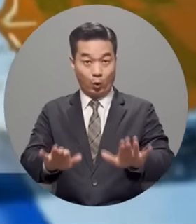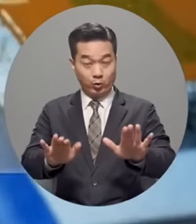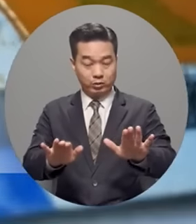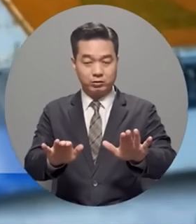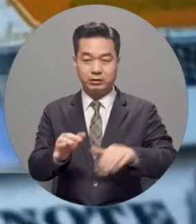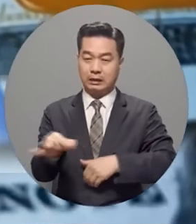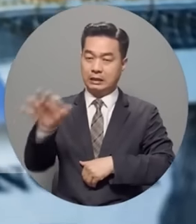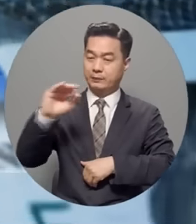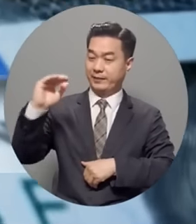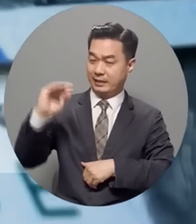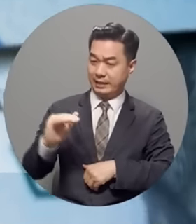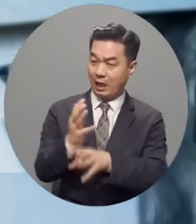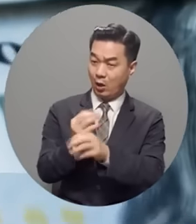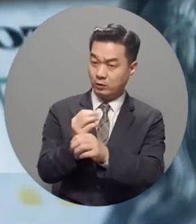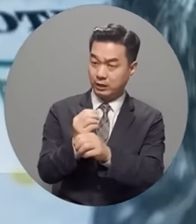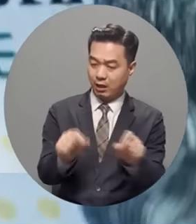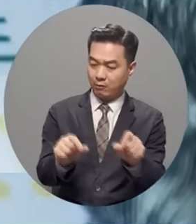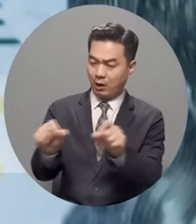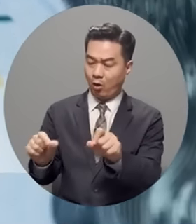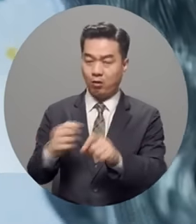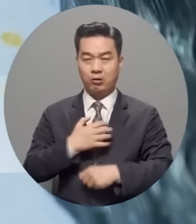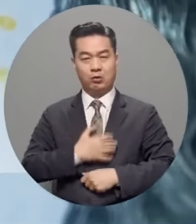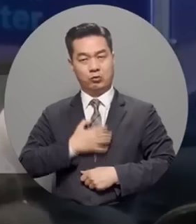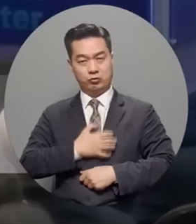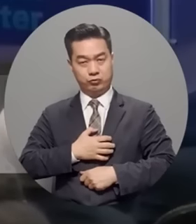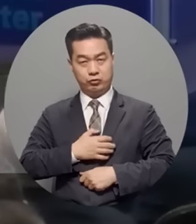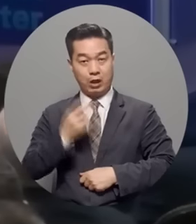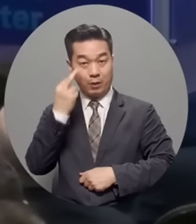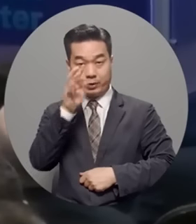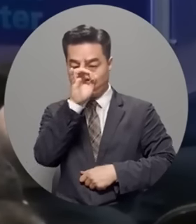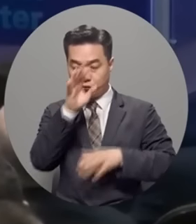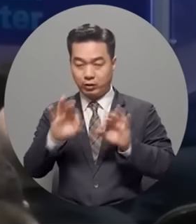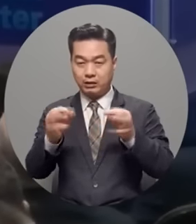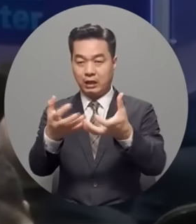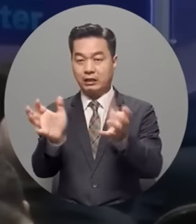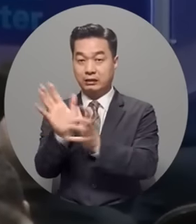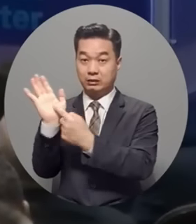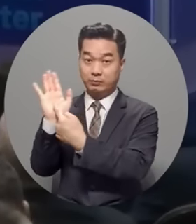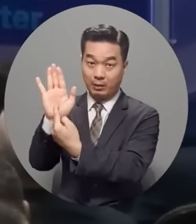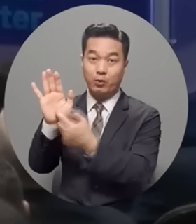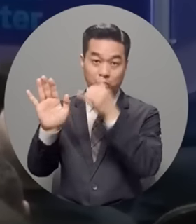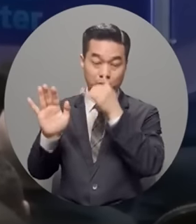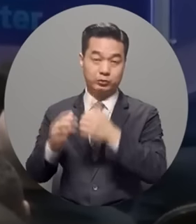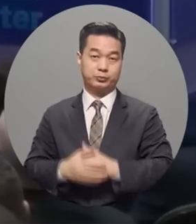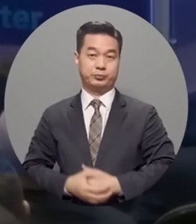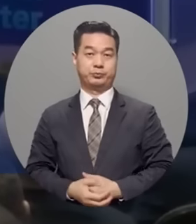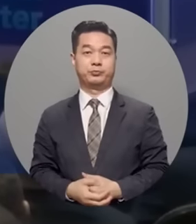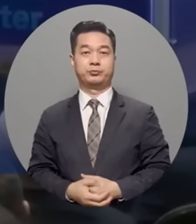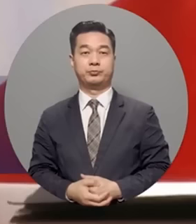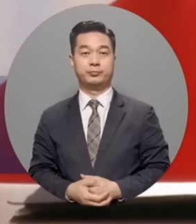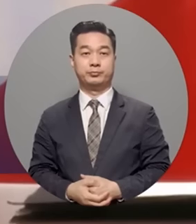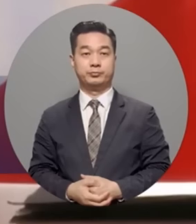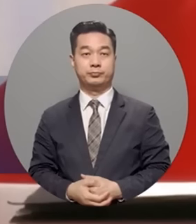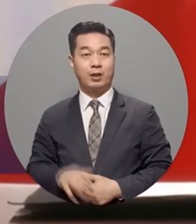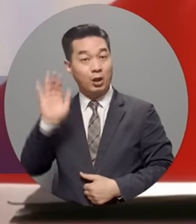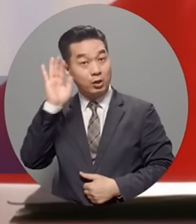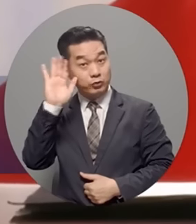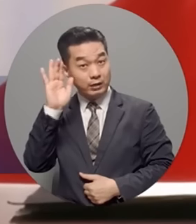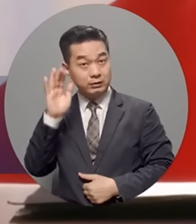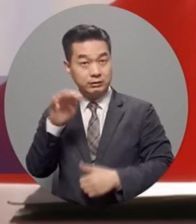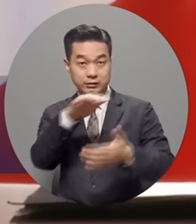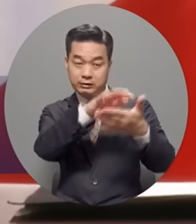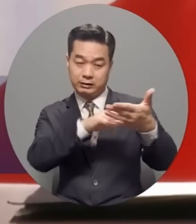인하 시점이 미뤄질 수 있다는 미국 연방준비제도 의장의 발언까지 나왔습니다. The recent data have